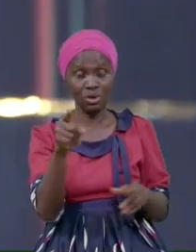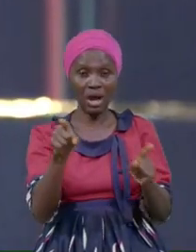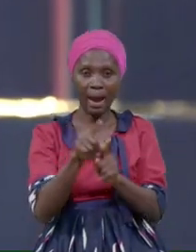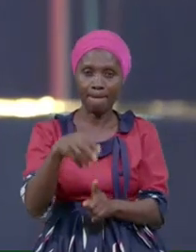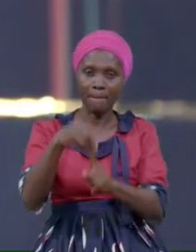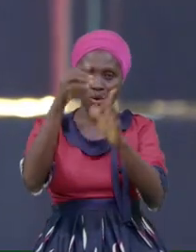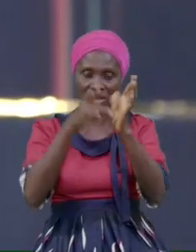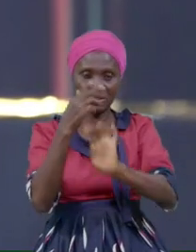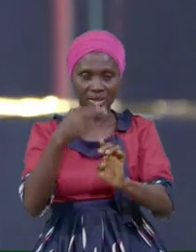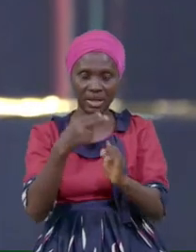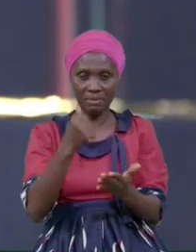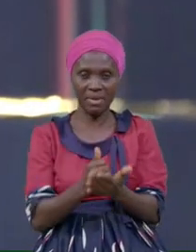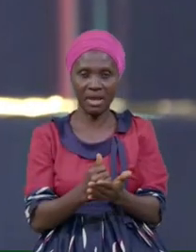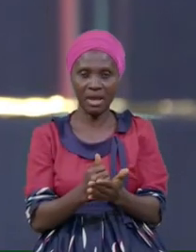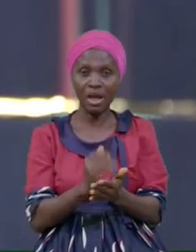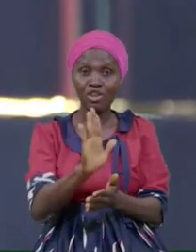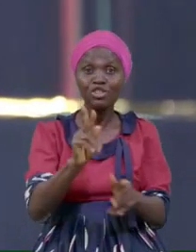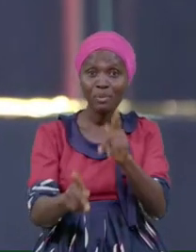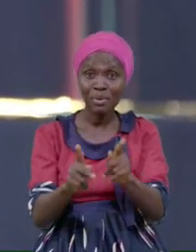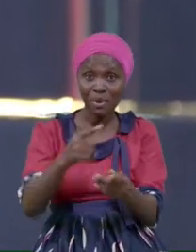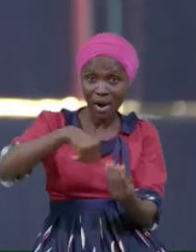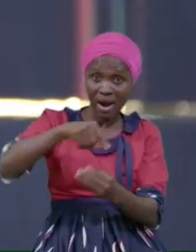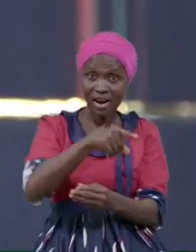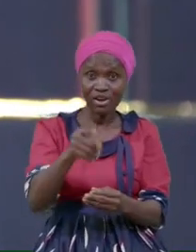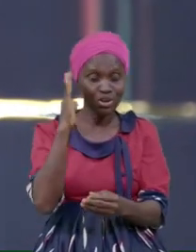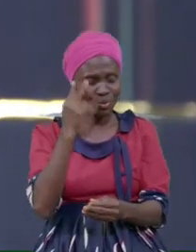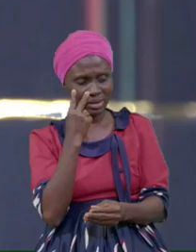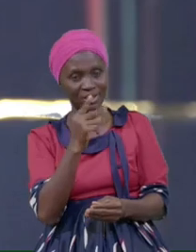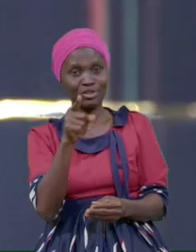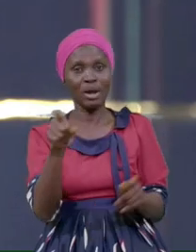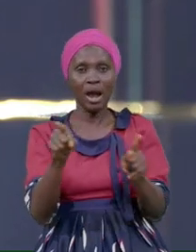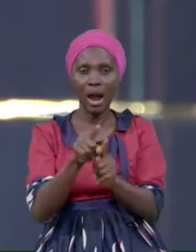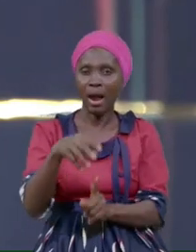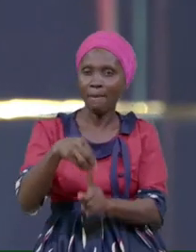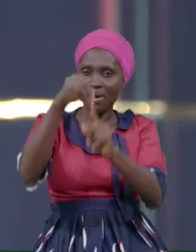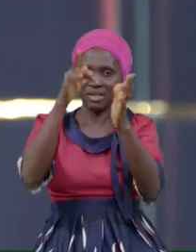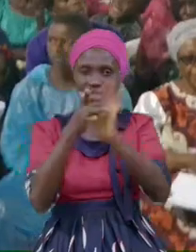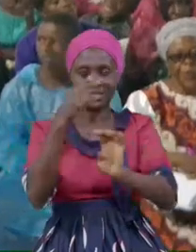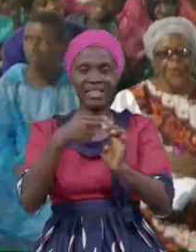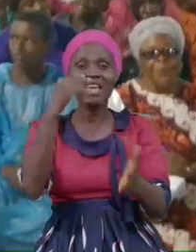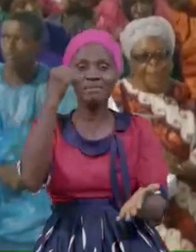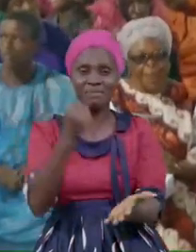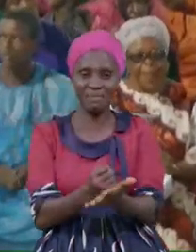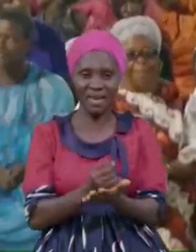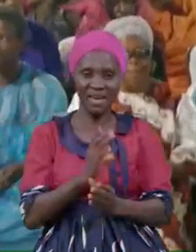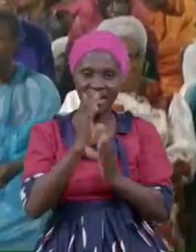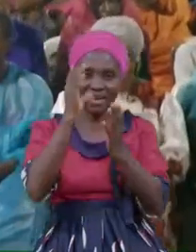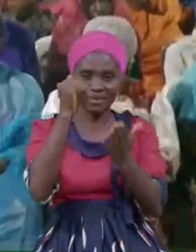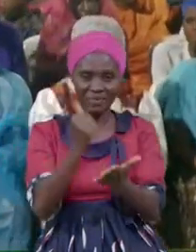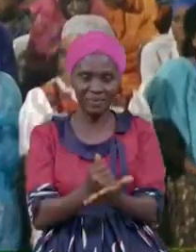peuple autour de toi te verront comme étant particulier. Amen.